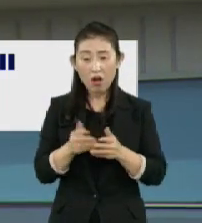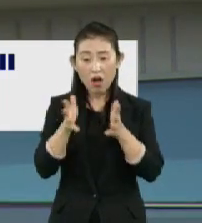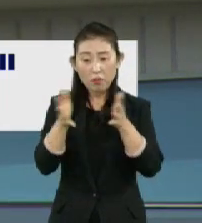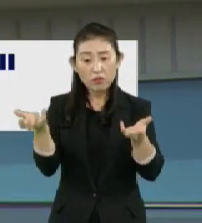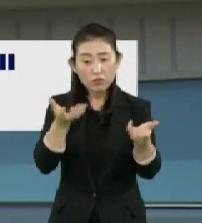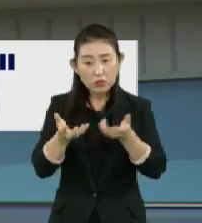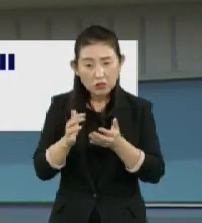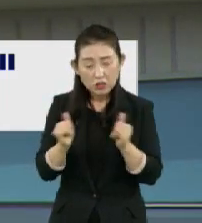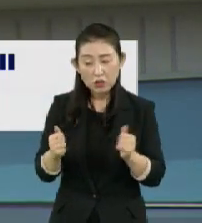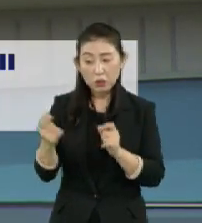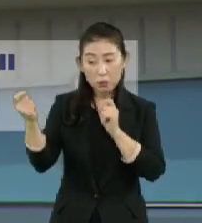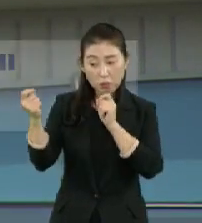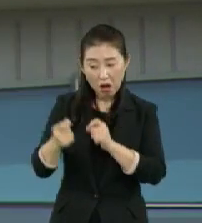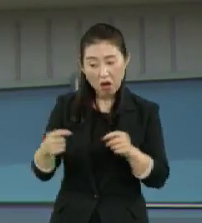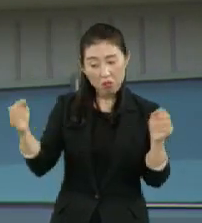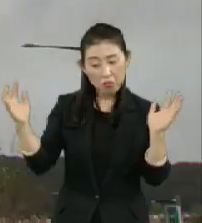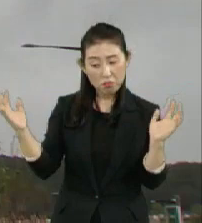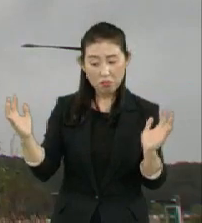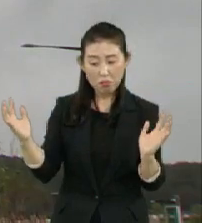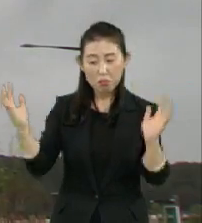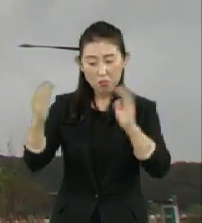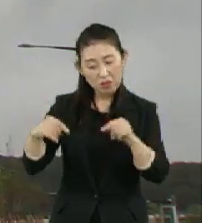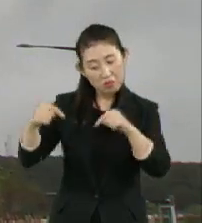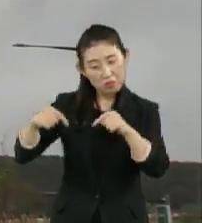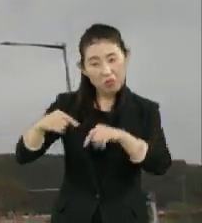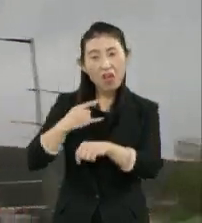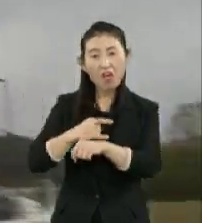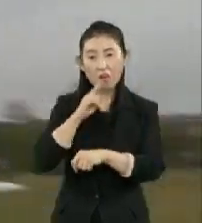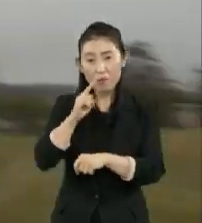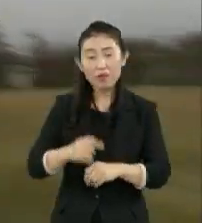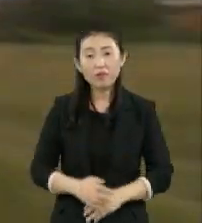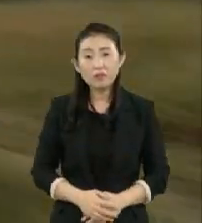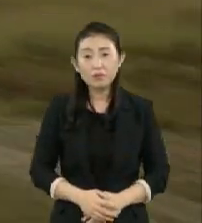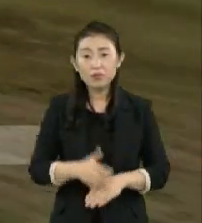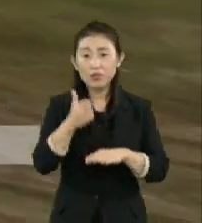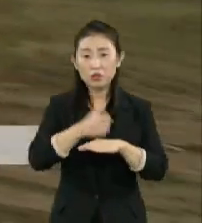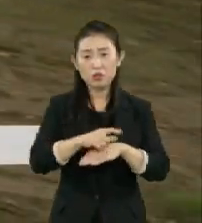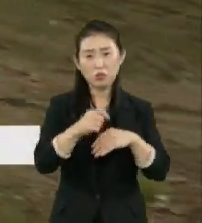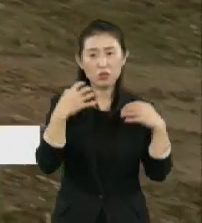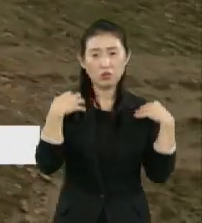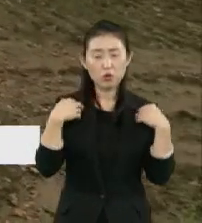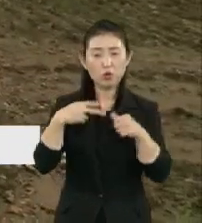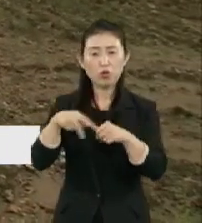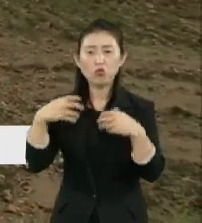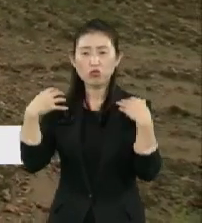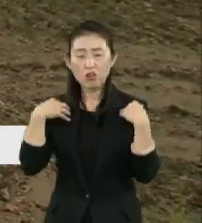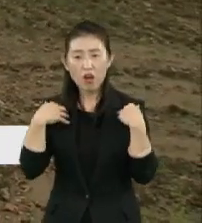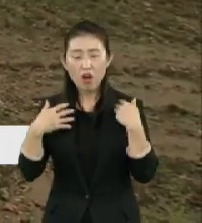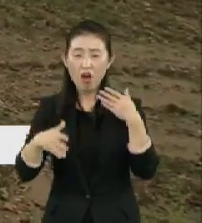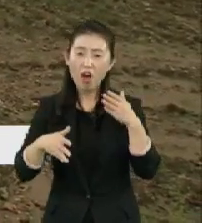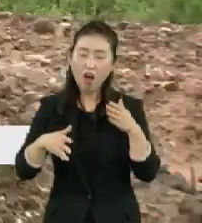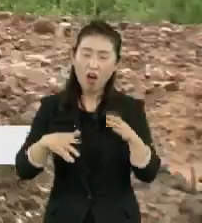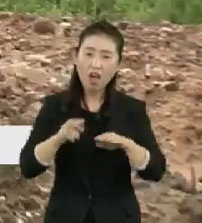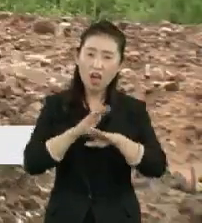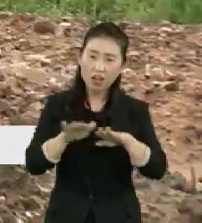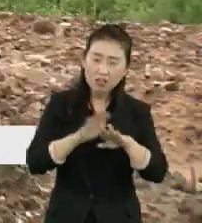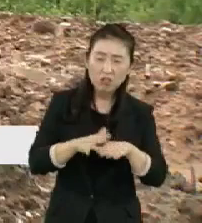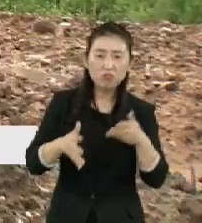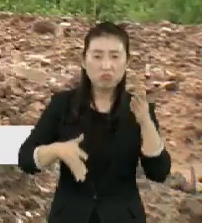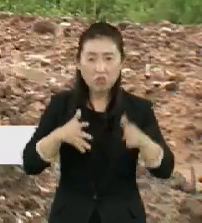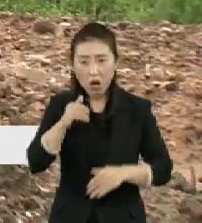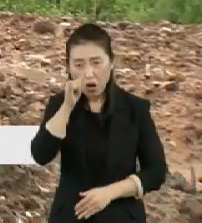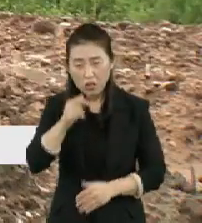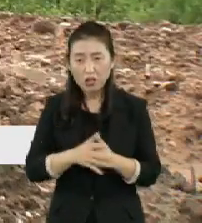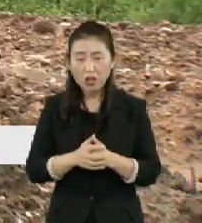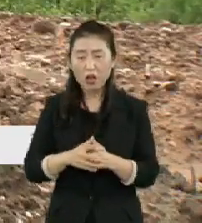예정자들과 곧 면담을 갖겠다고만 밝혔습니다. 결국 지자체와 교육당국의 미숙한 행정처리,